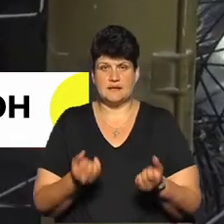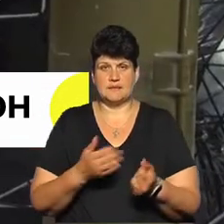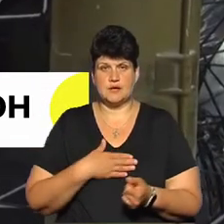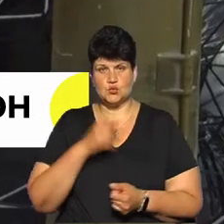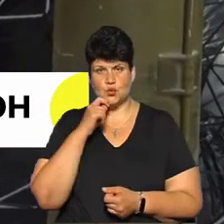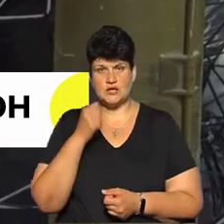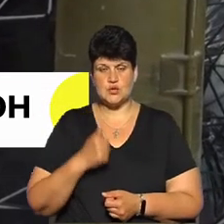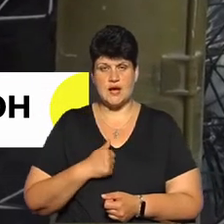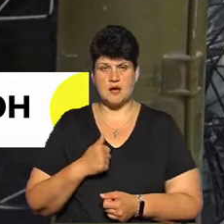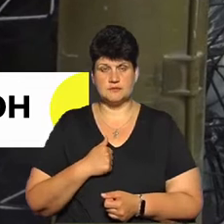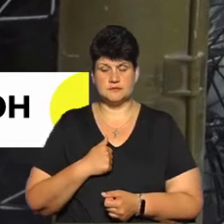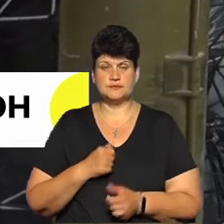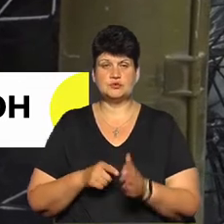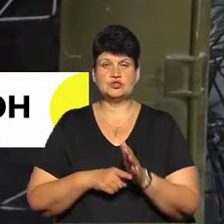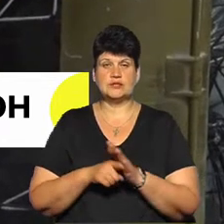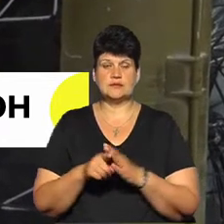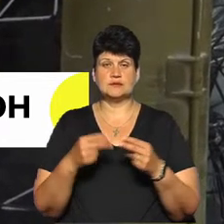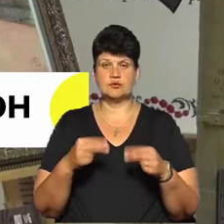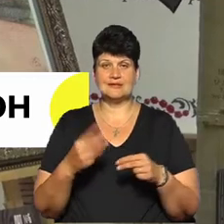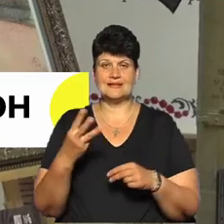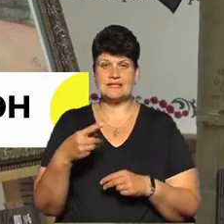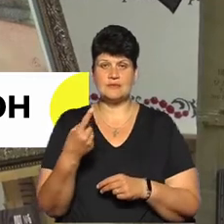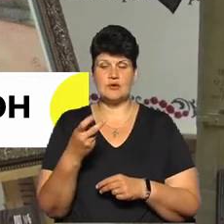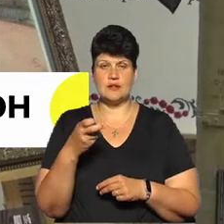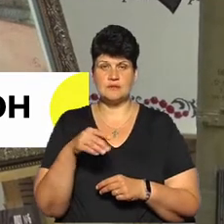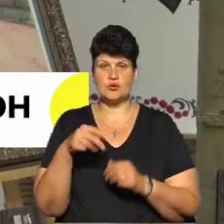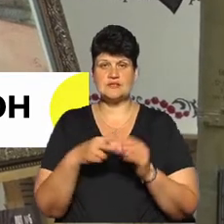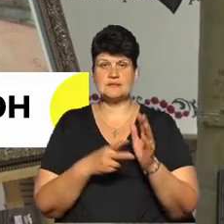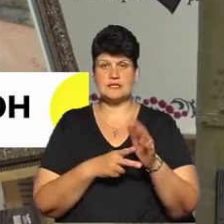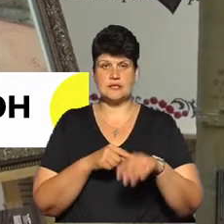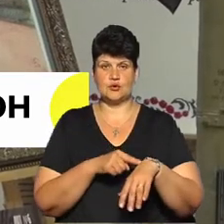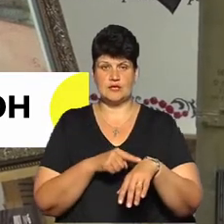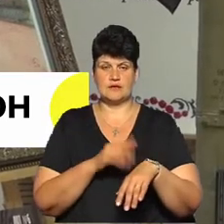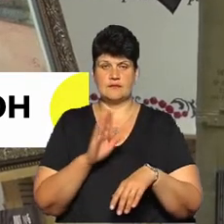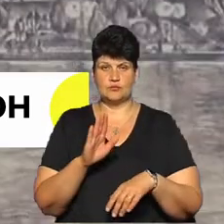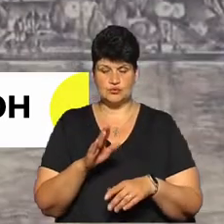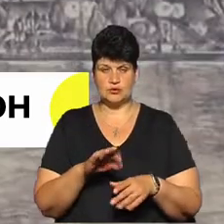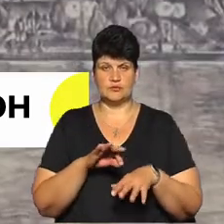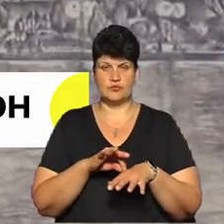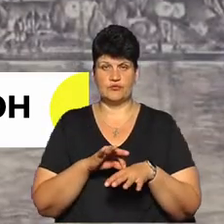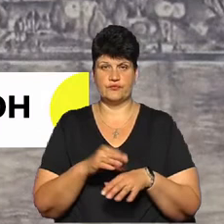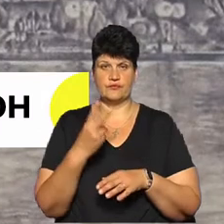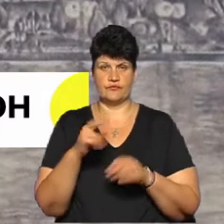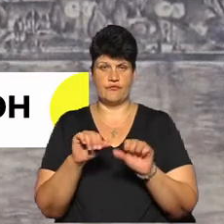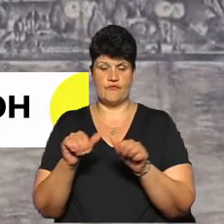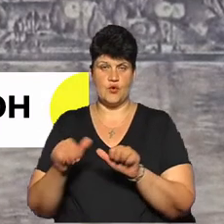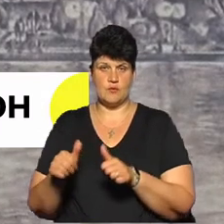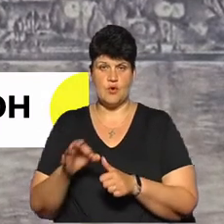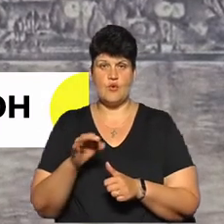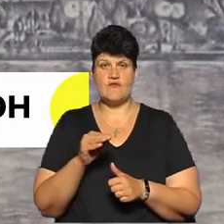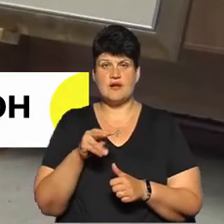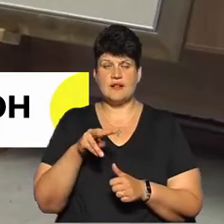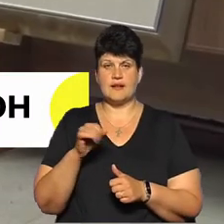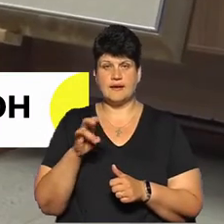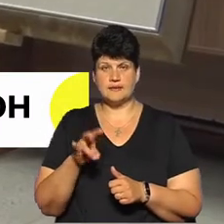армії. Стартує аукціон 31 липня о 17 годині. Він буде відбуватися у 2 форматах – офлайн та